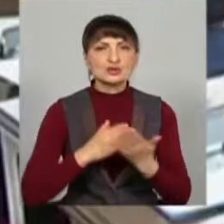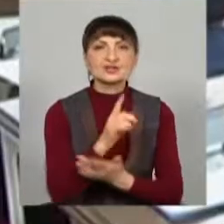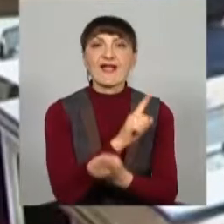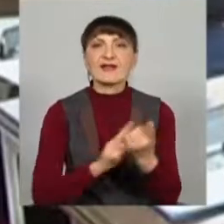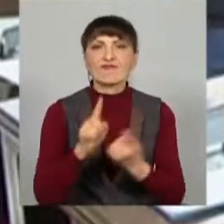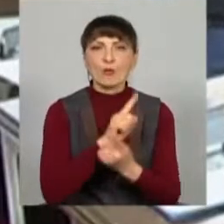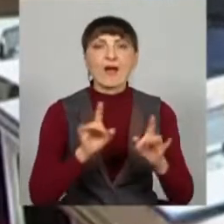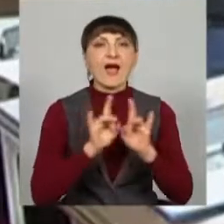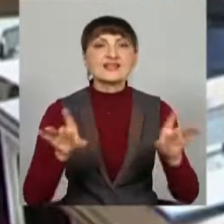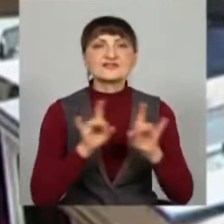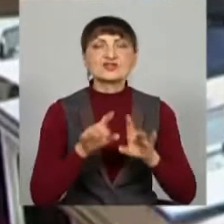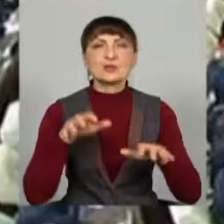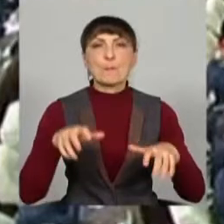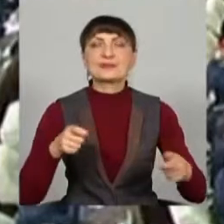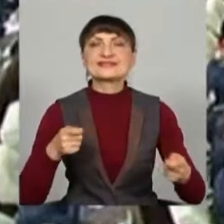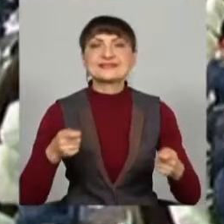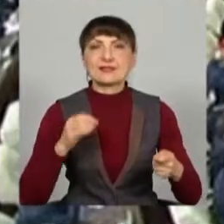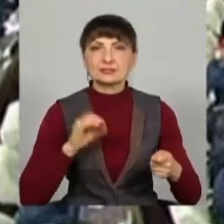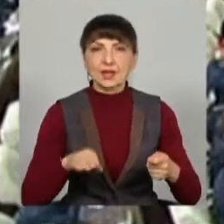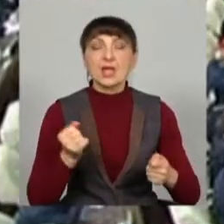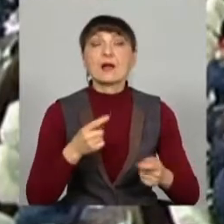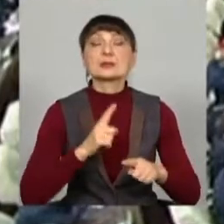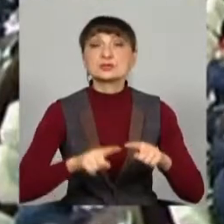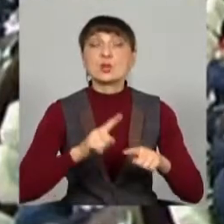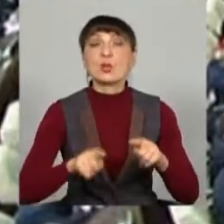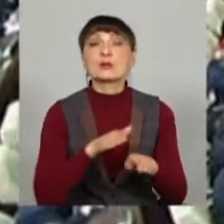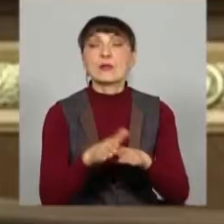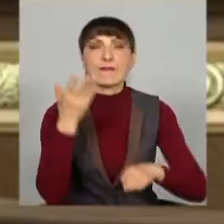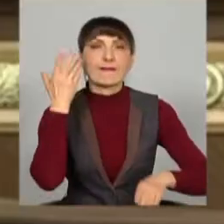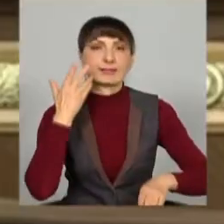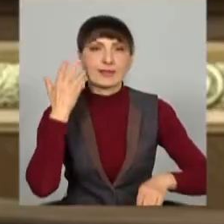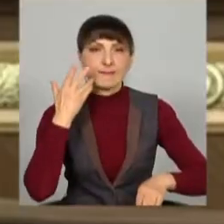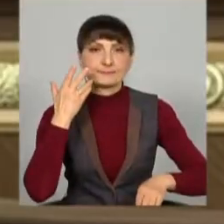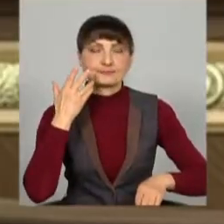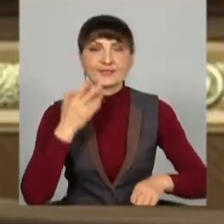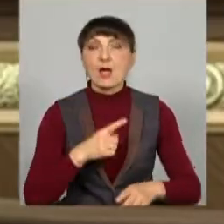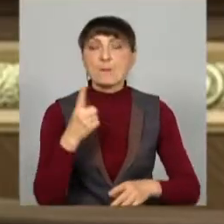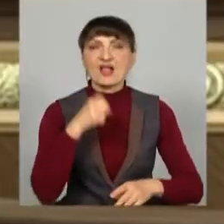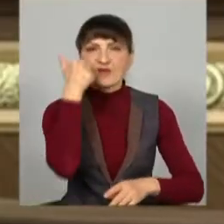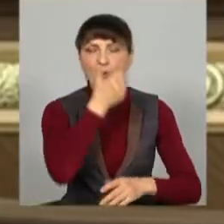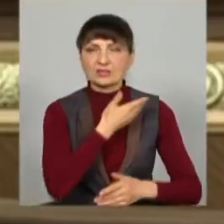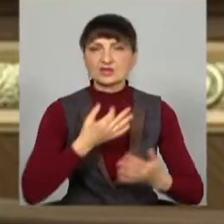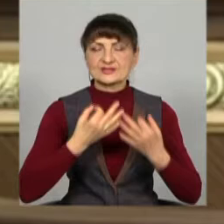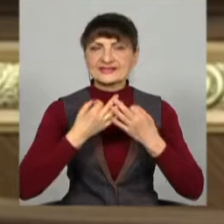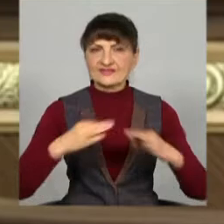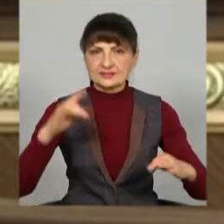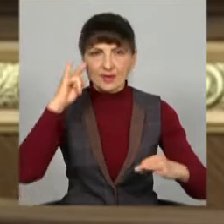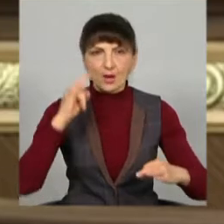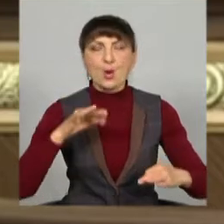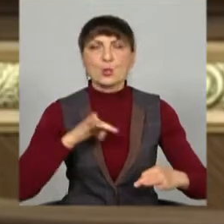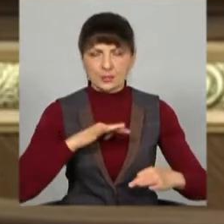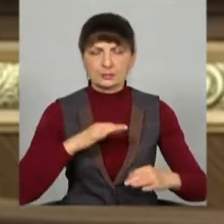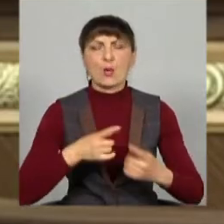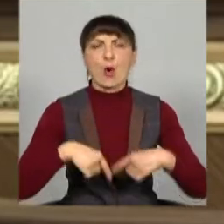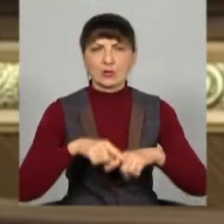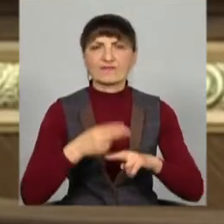реформ озвучил Касым-Жомарт Токаев и как скоро начнется их реализация? Первые годы нашей независимости у нас был такой орган.